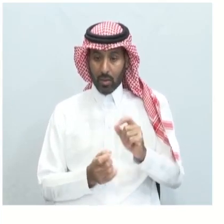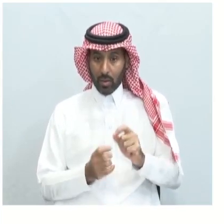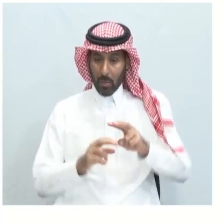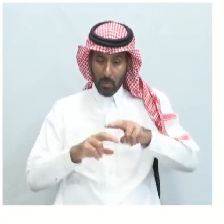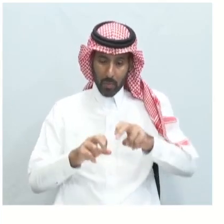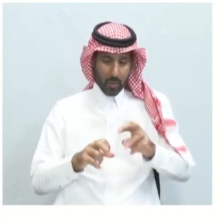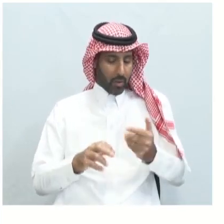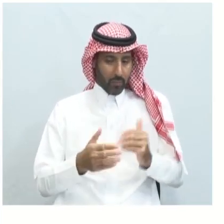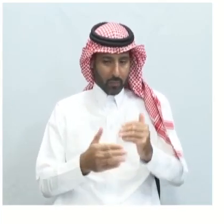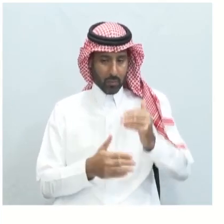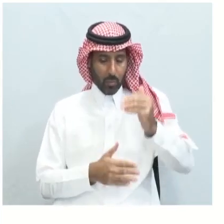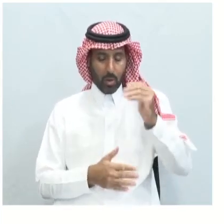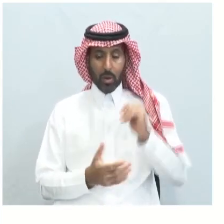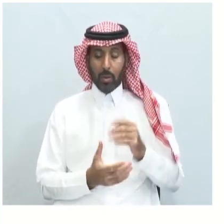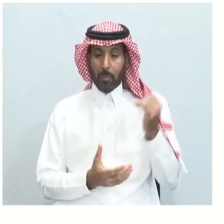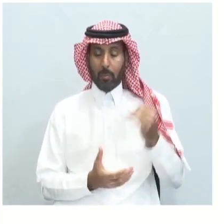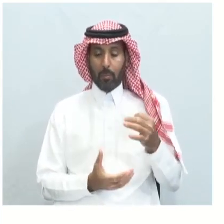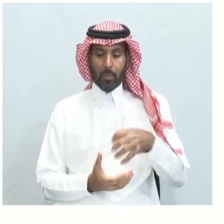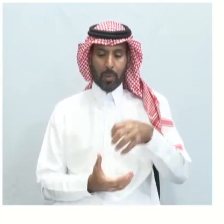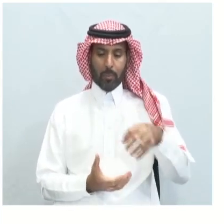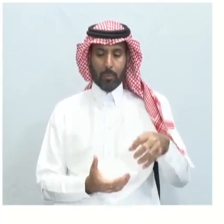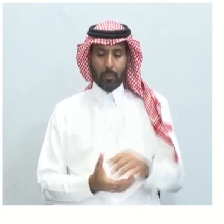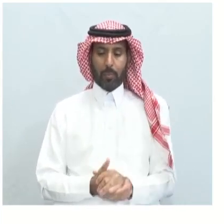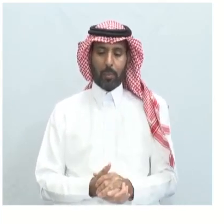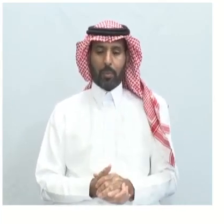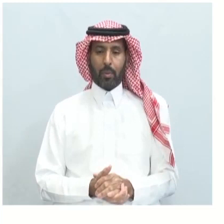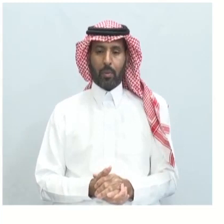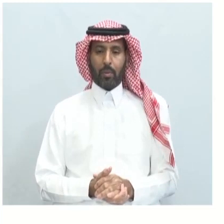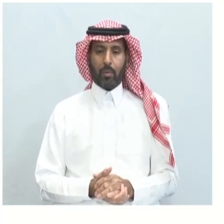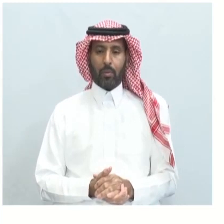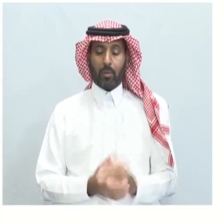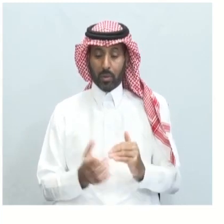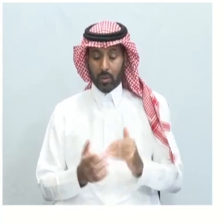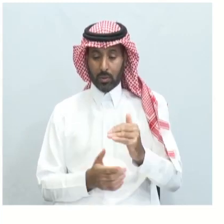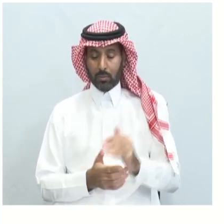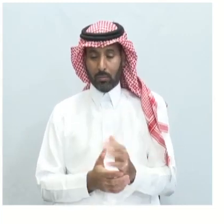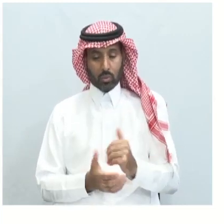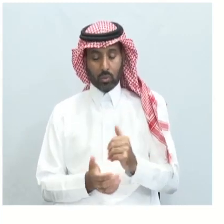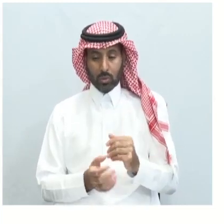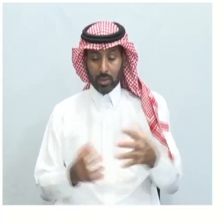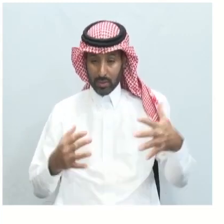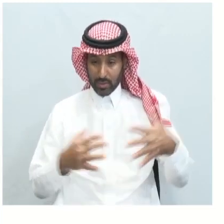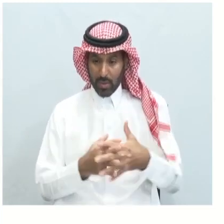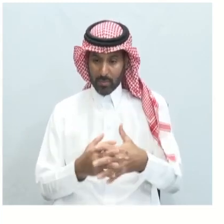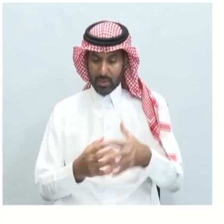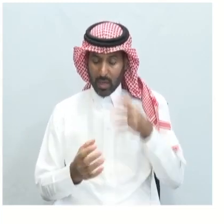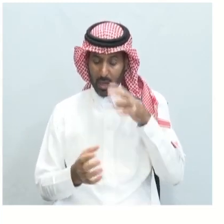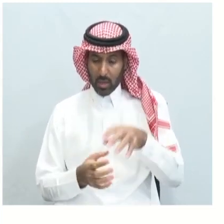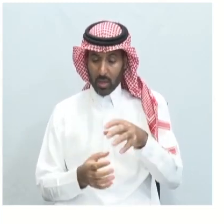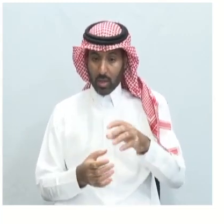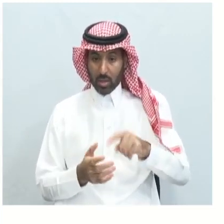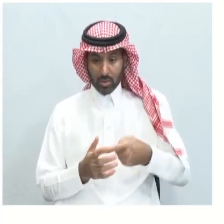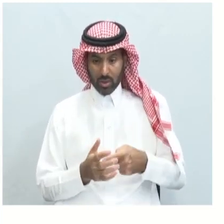وبروتوكولاتها المختلفه فهذا يساهم على عدم وجود معايير قياسيه لدمج هذه الالات او هذه